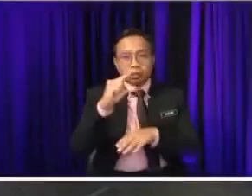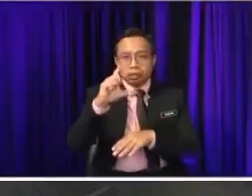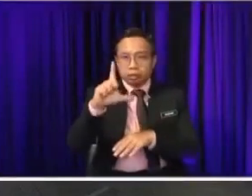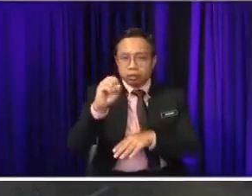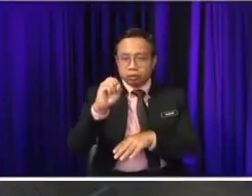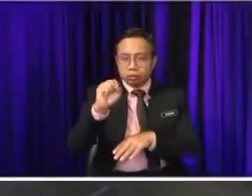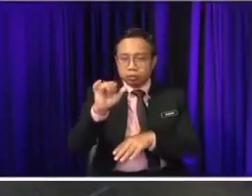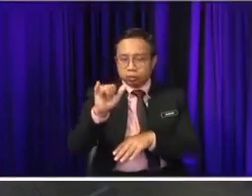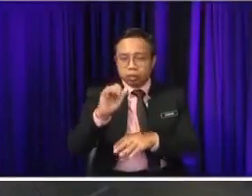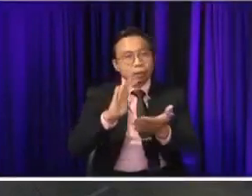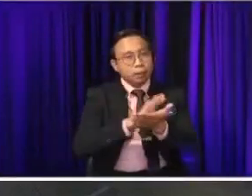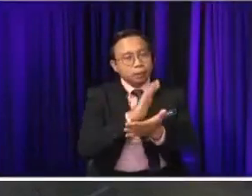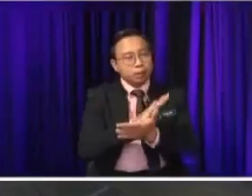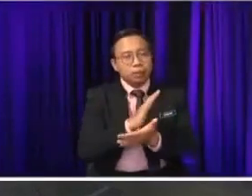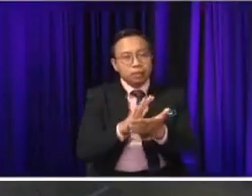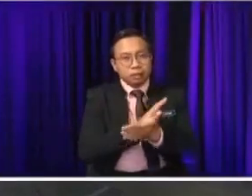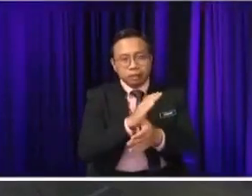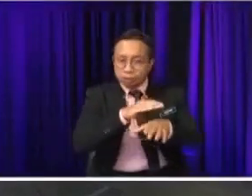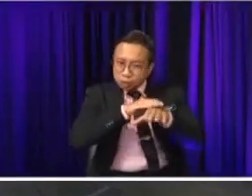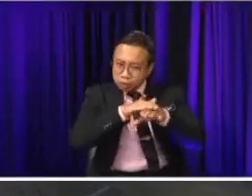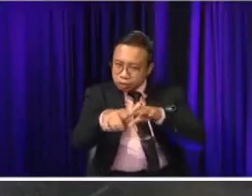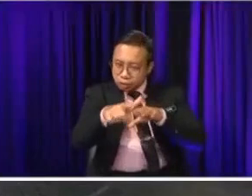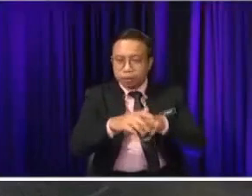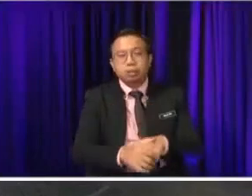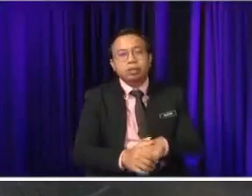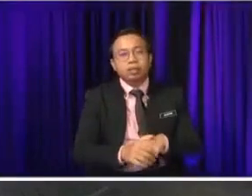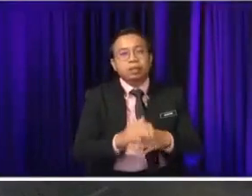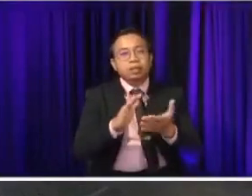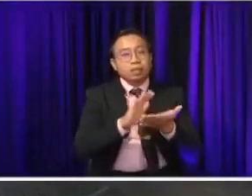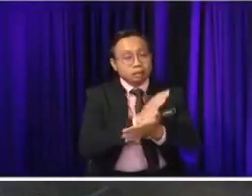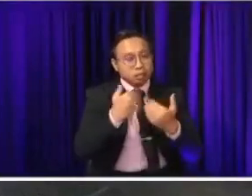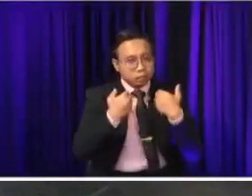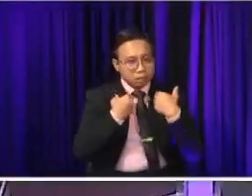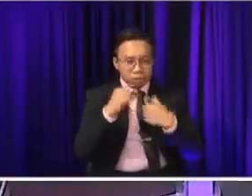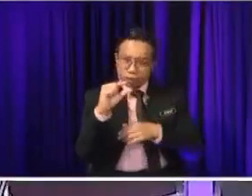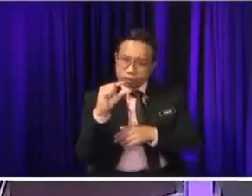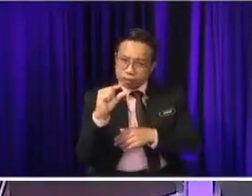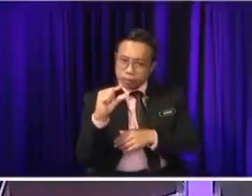kertas glossy kertas licin Oke dan kertas juga ada ketebalan